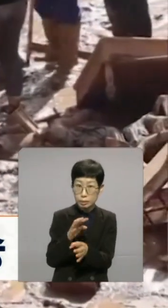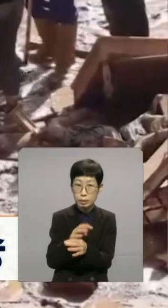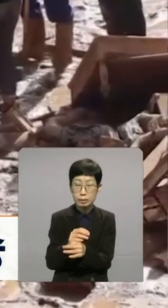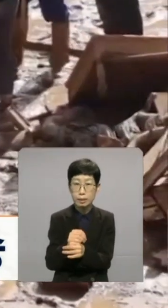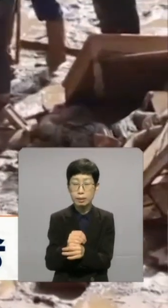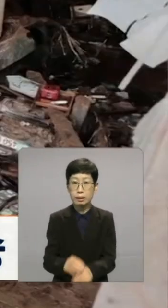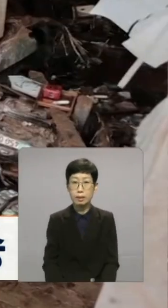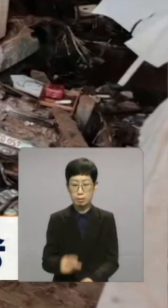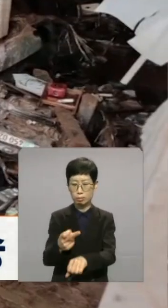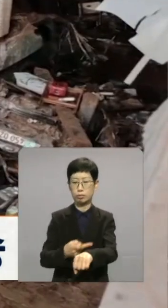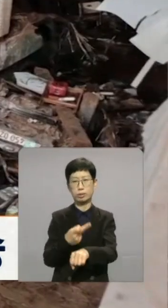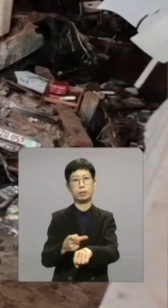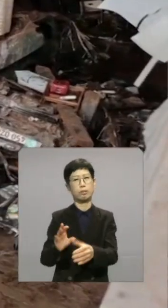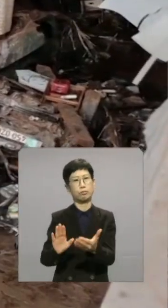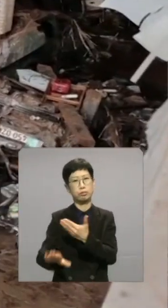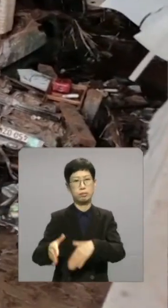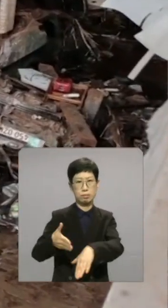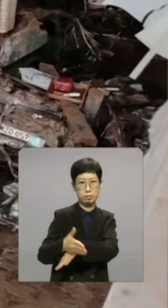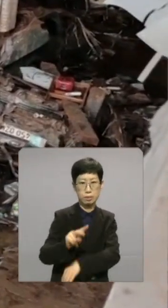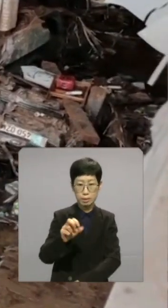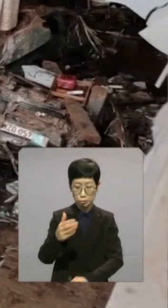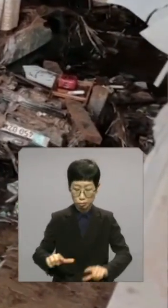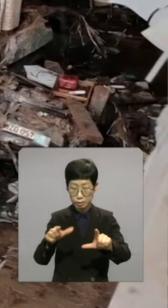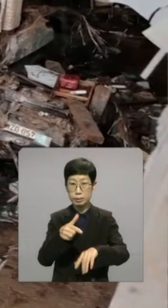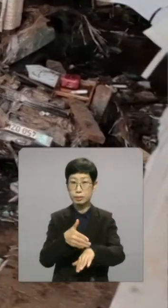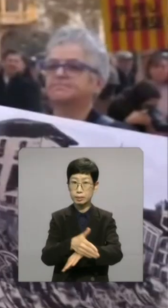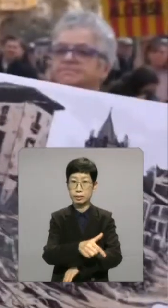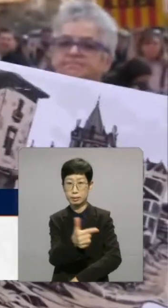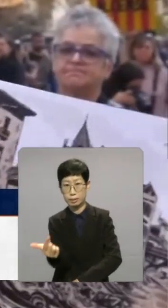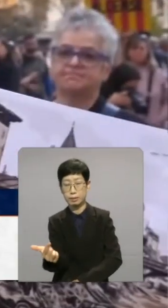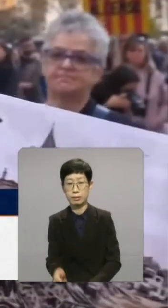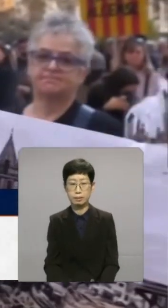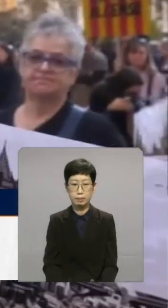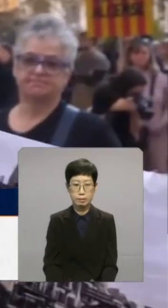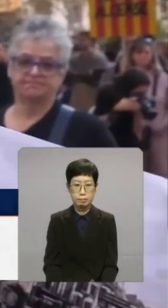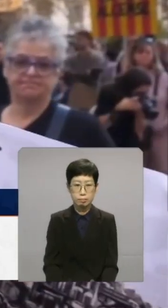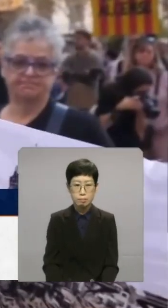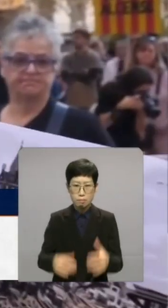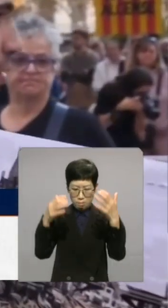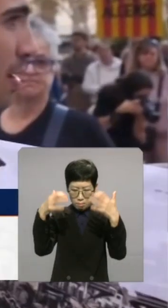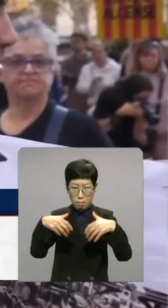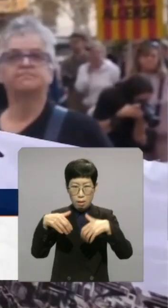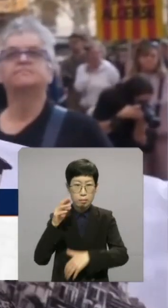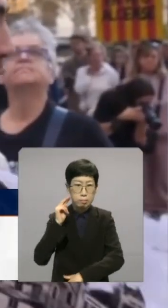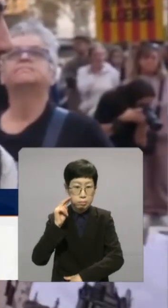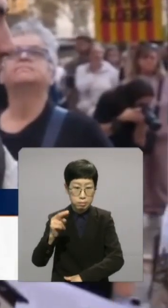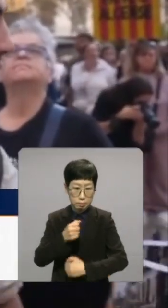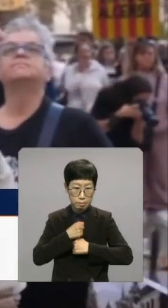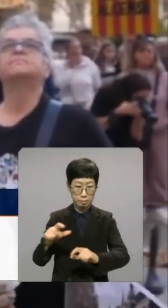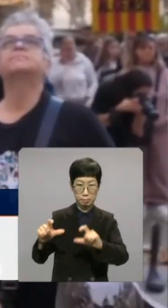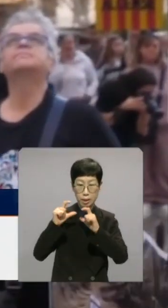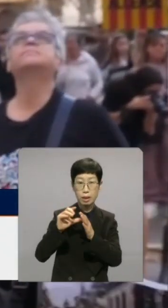발송된 것은 12시간이 지난 29일 저녁이었습니다. Cuando mandaron el aviso de alarma, la gente ya se